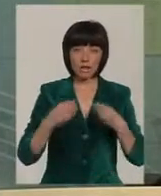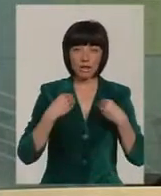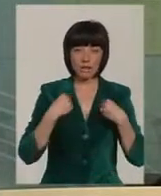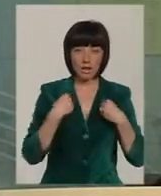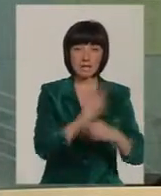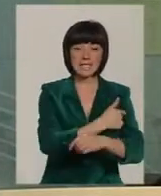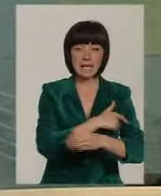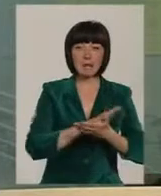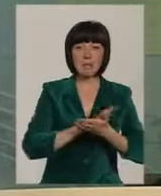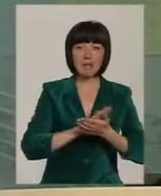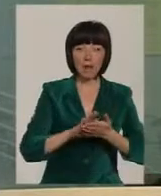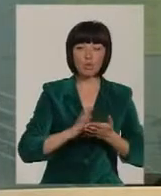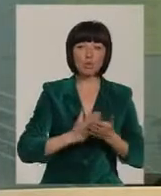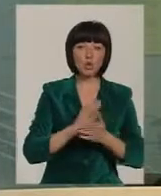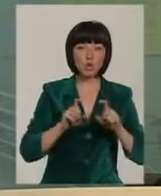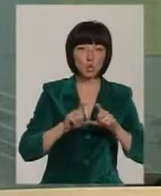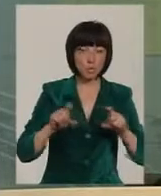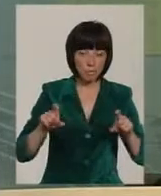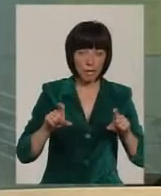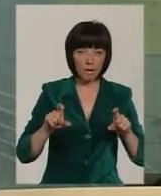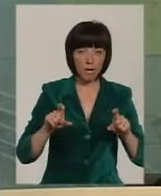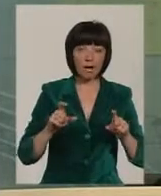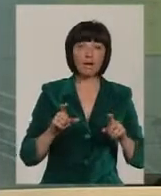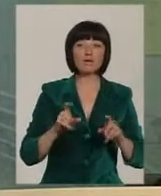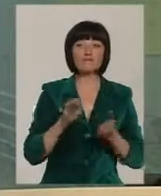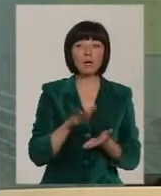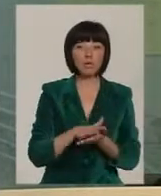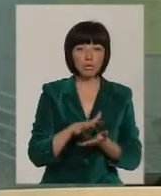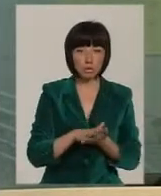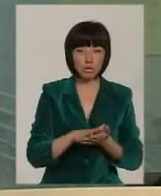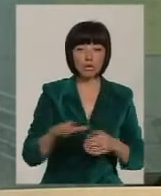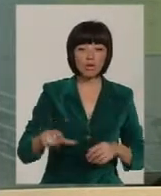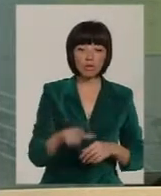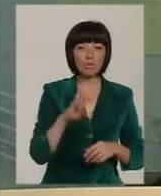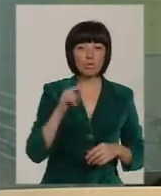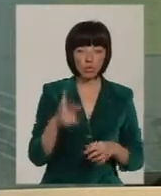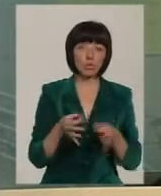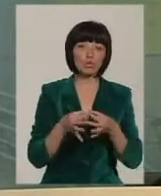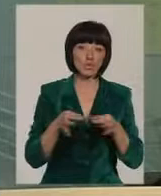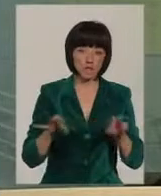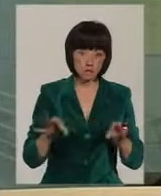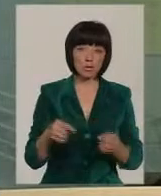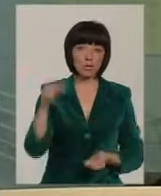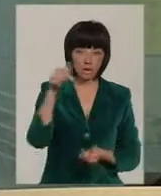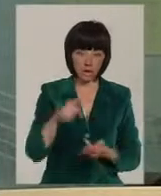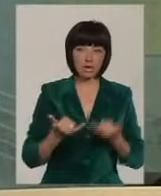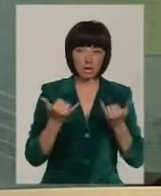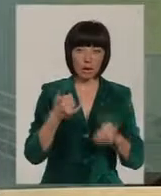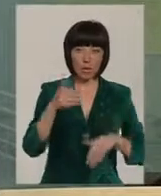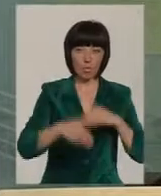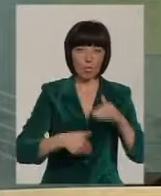надала санепідемслужба міськрайонна, забруднення у Південному Бузі допустимі і річка придатна для